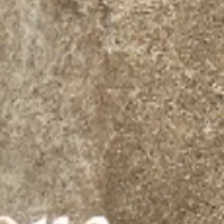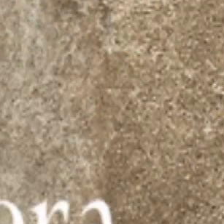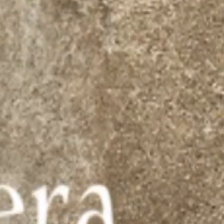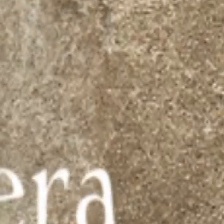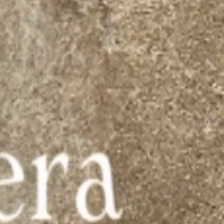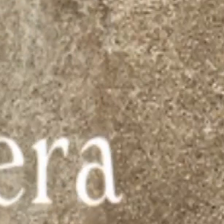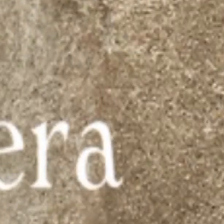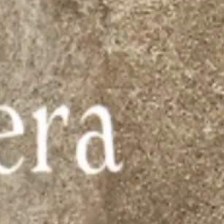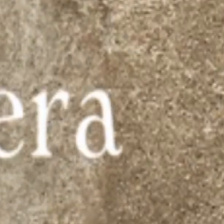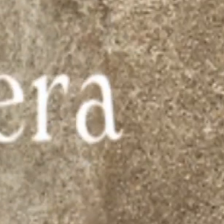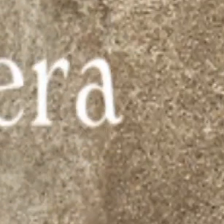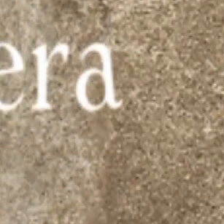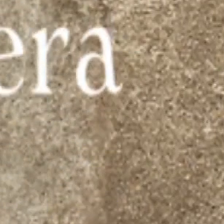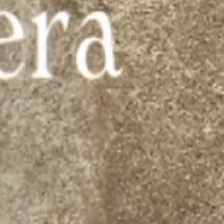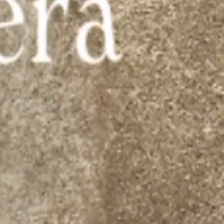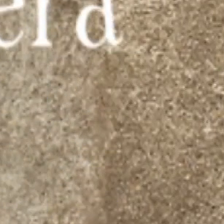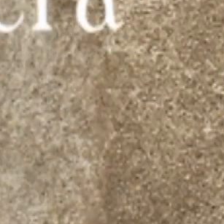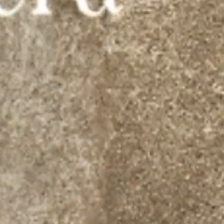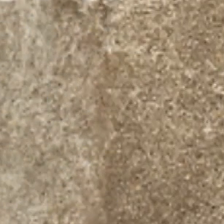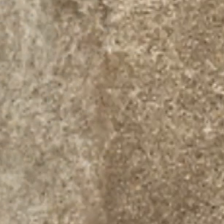unganyaradzenyata manana